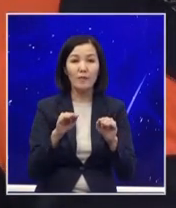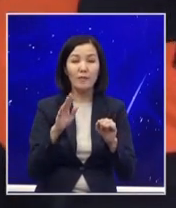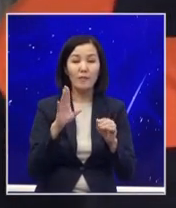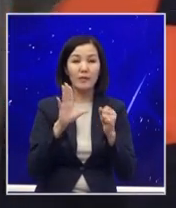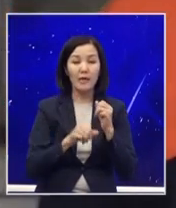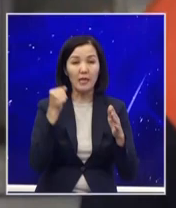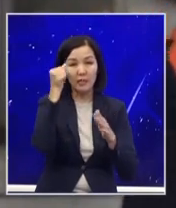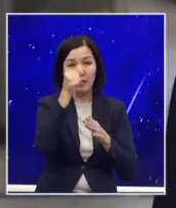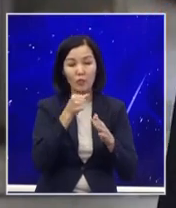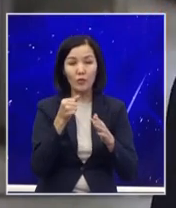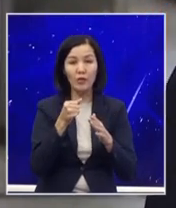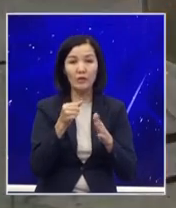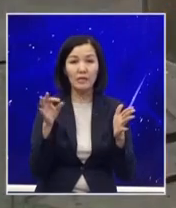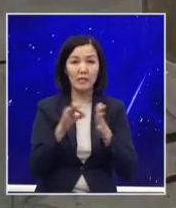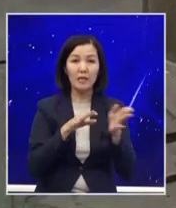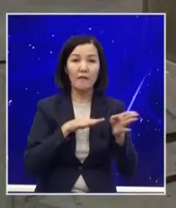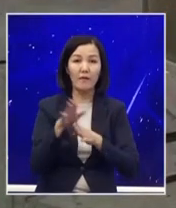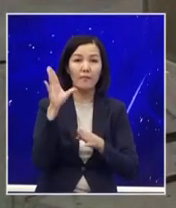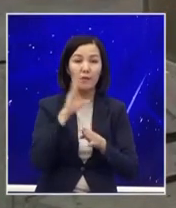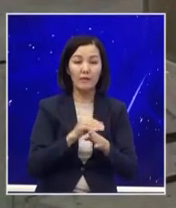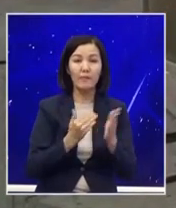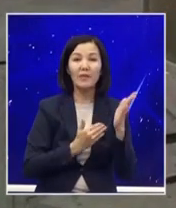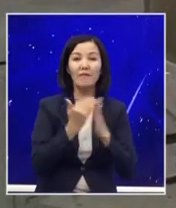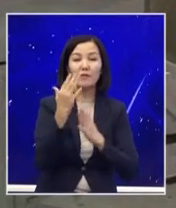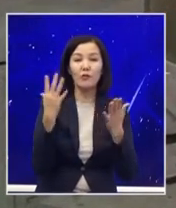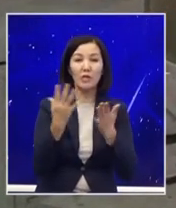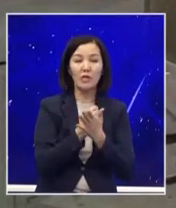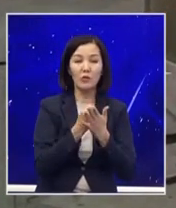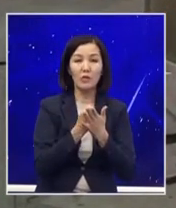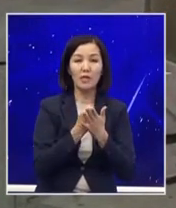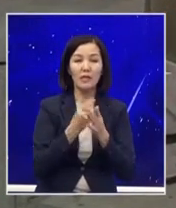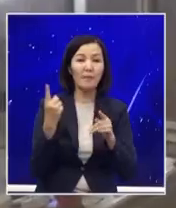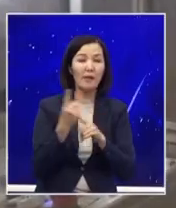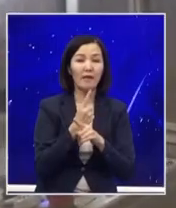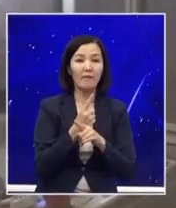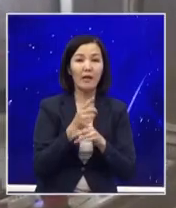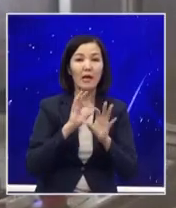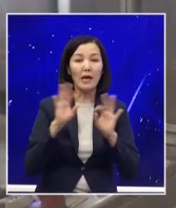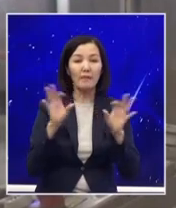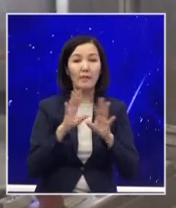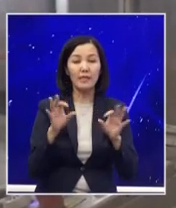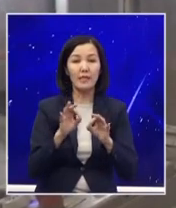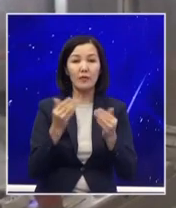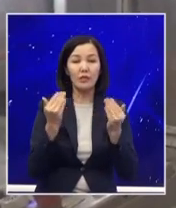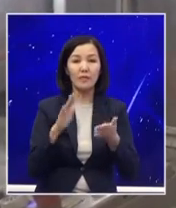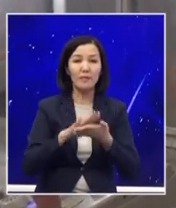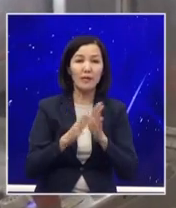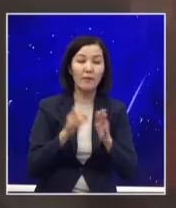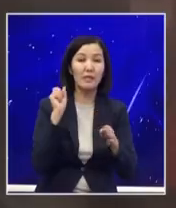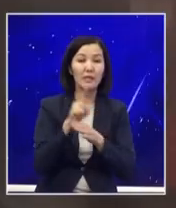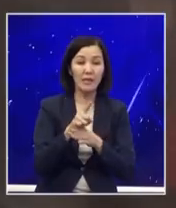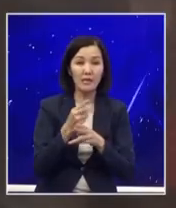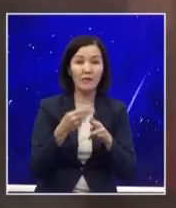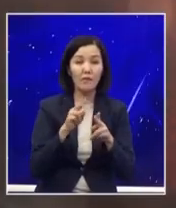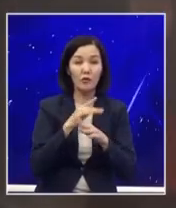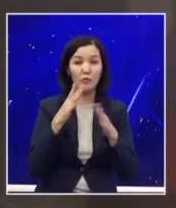года достигнем поставленной цели. Высокие результаты специалисты завода в первую очередь объясняют наличием благоприятных заказов, в